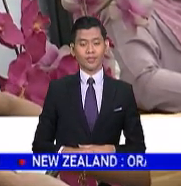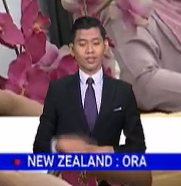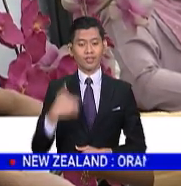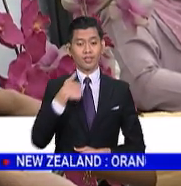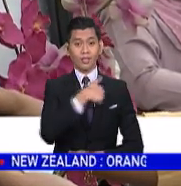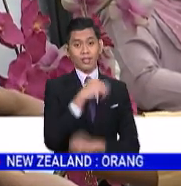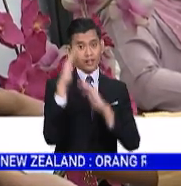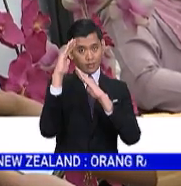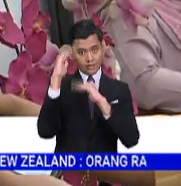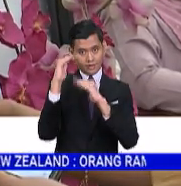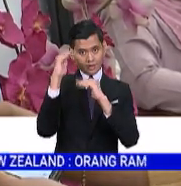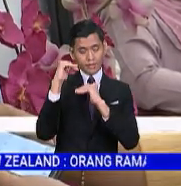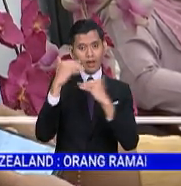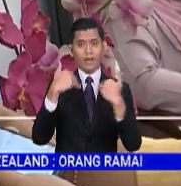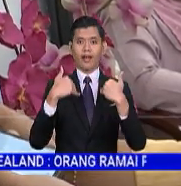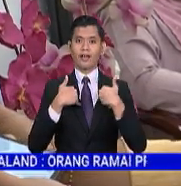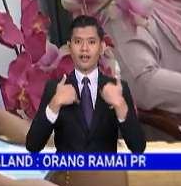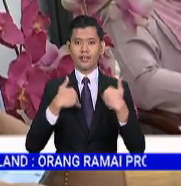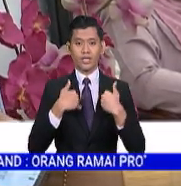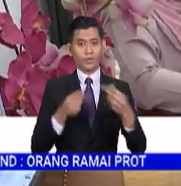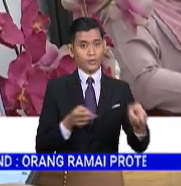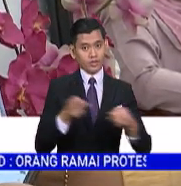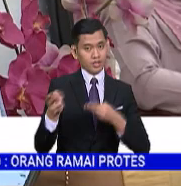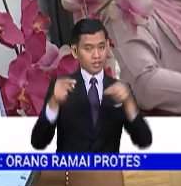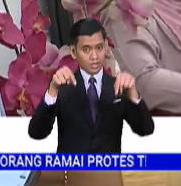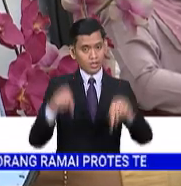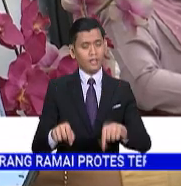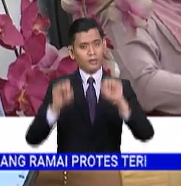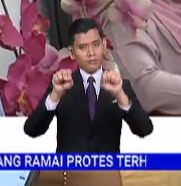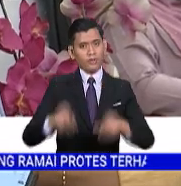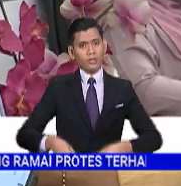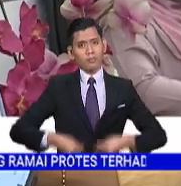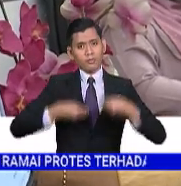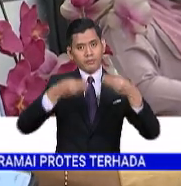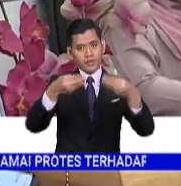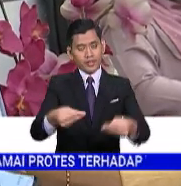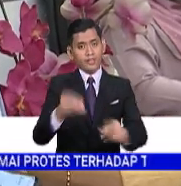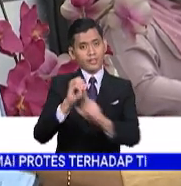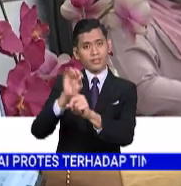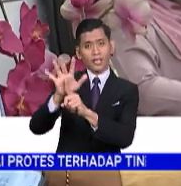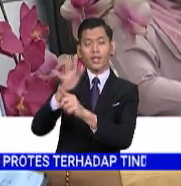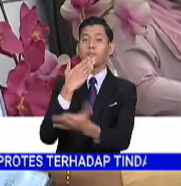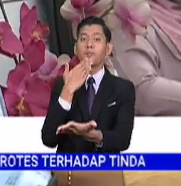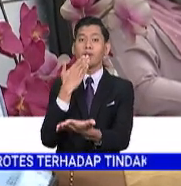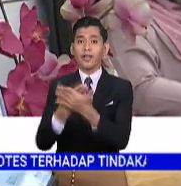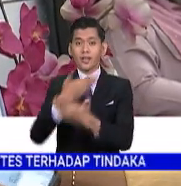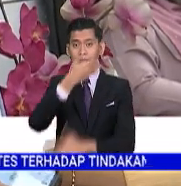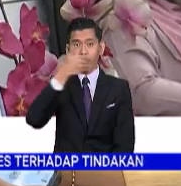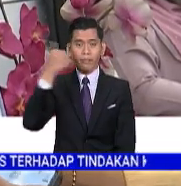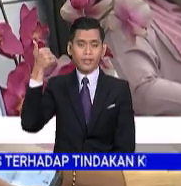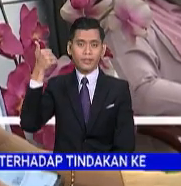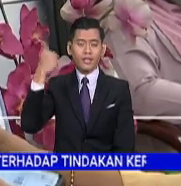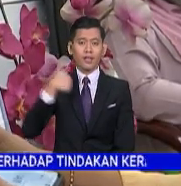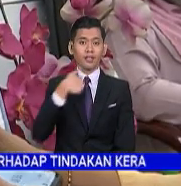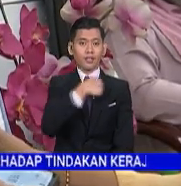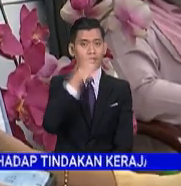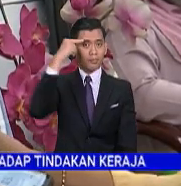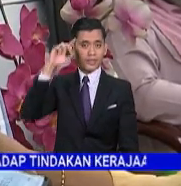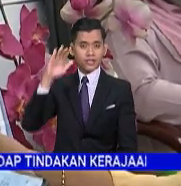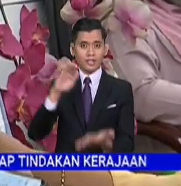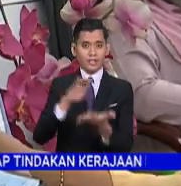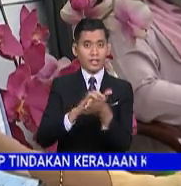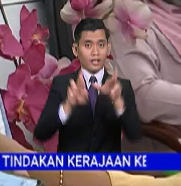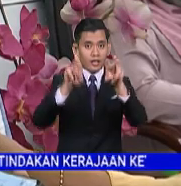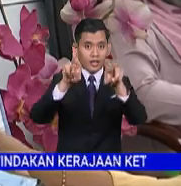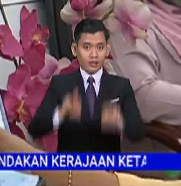Kita harap bahawa dengan adanya booster ini lagi memberikan kita imunisasi yang lebih baik dan kita yakin penduduk di